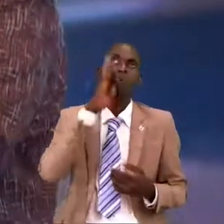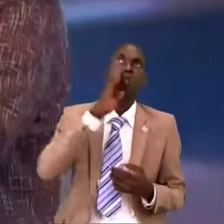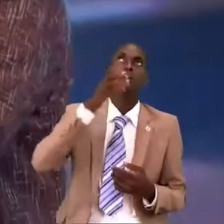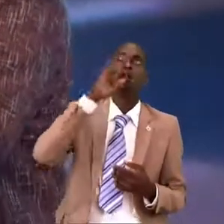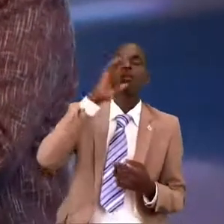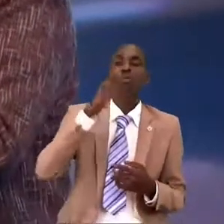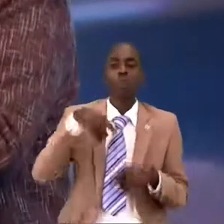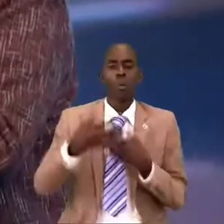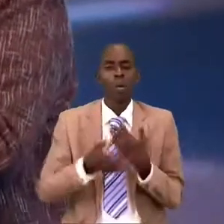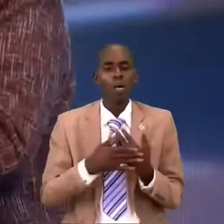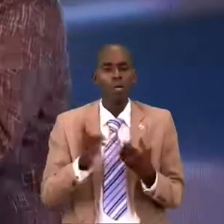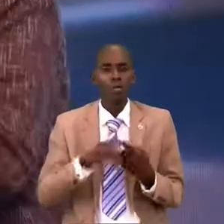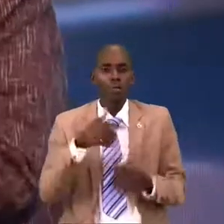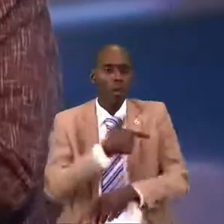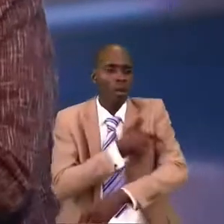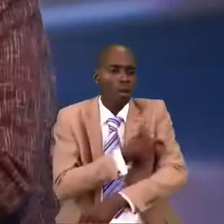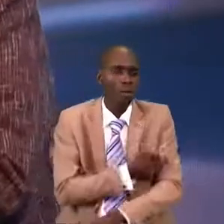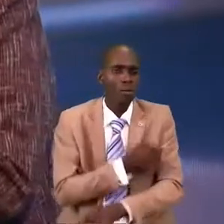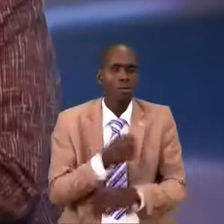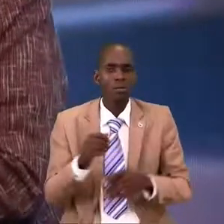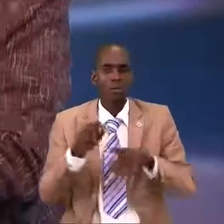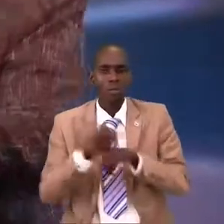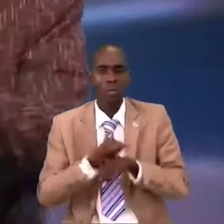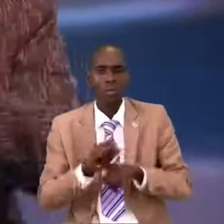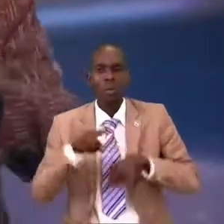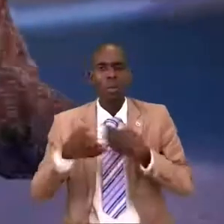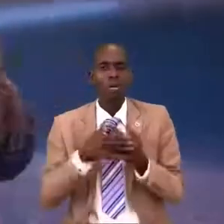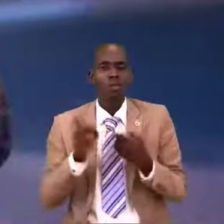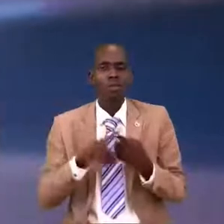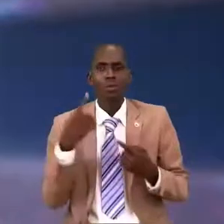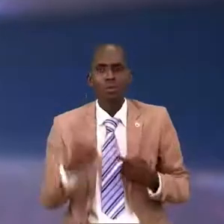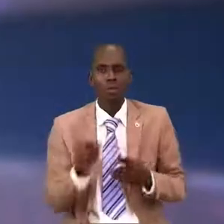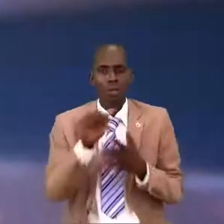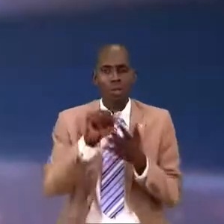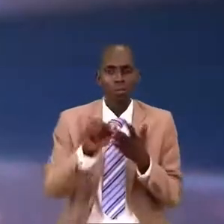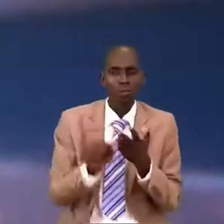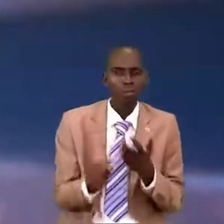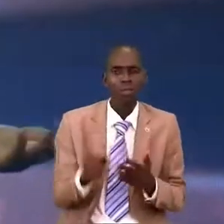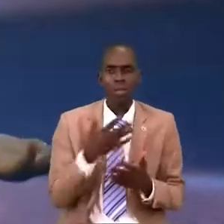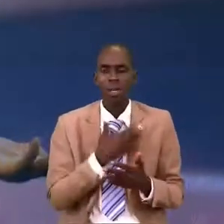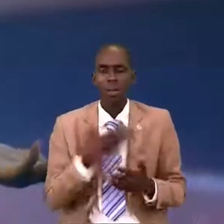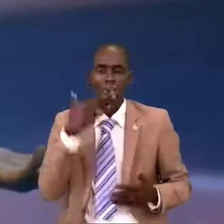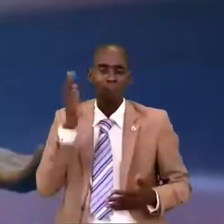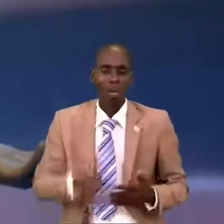dans ta toxicomanie, tu es retourné dans la fornication, dans l'adultère, dans ta vie de promiscuité, tu es reparti dans la vie